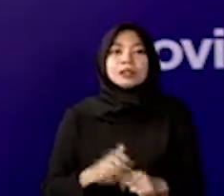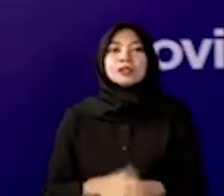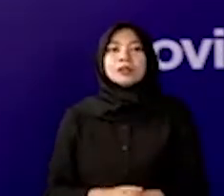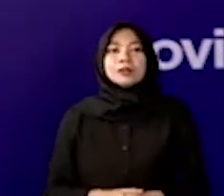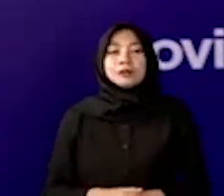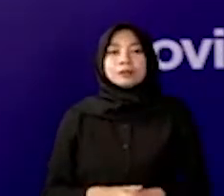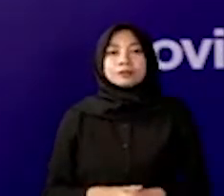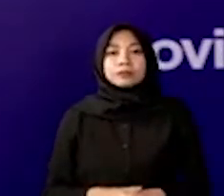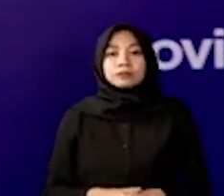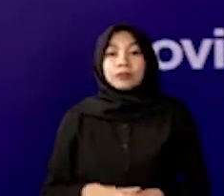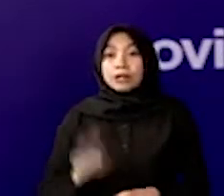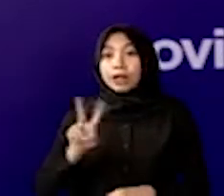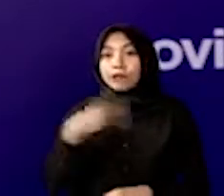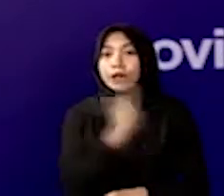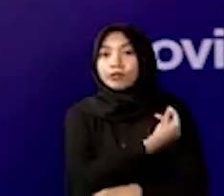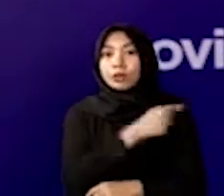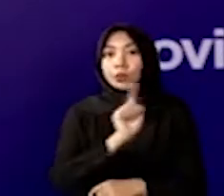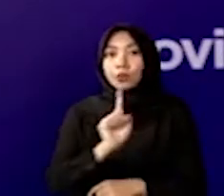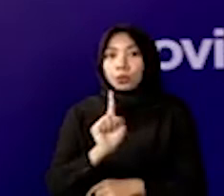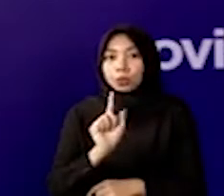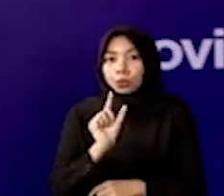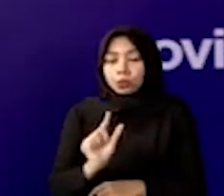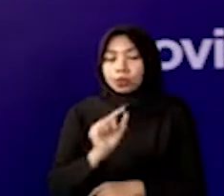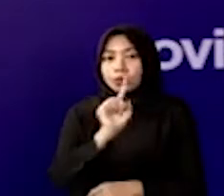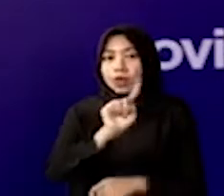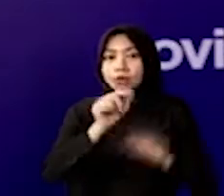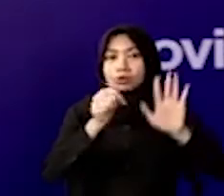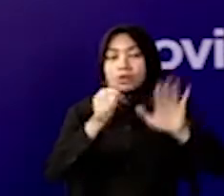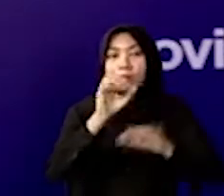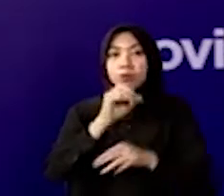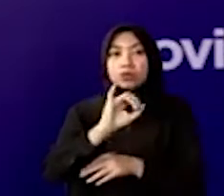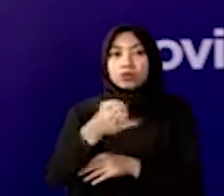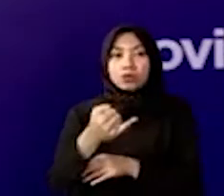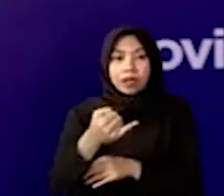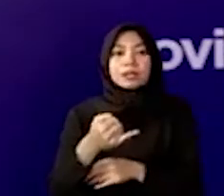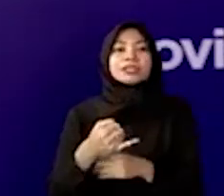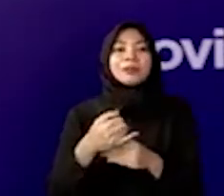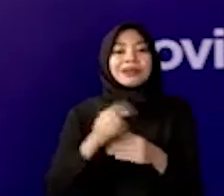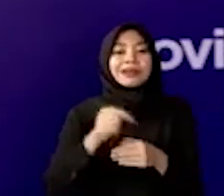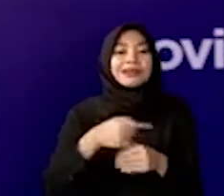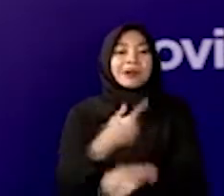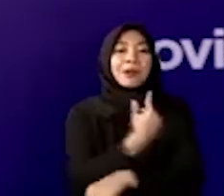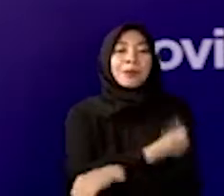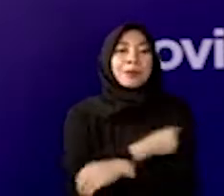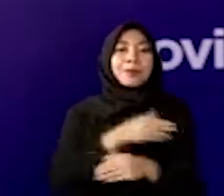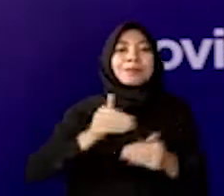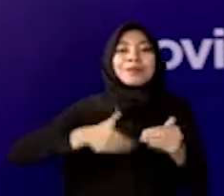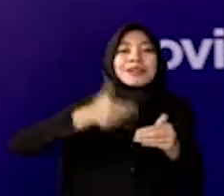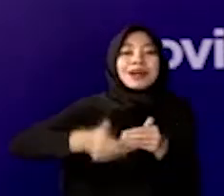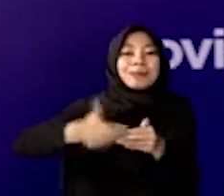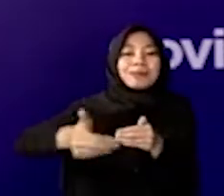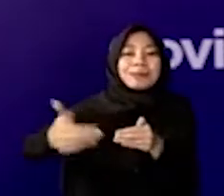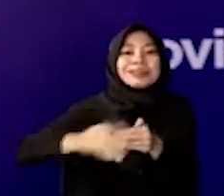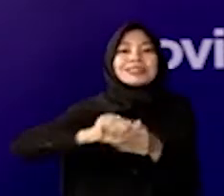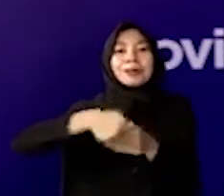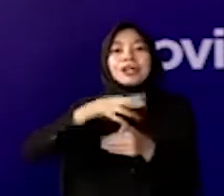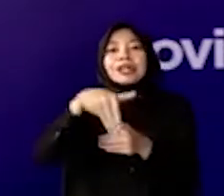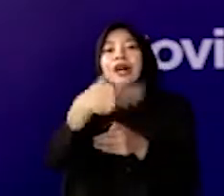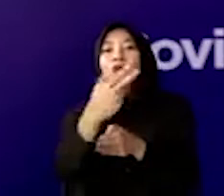juta dan ini tahapannya mungkin ee bisa bertahap sampai dengan Tahun